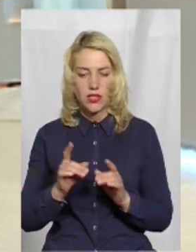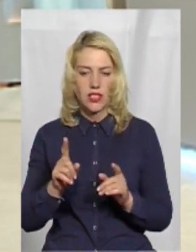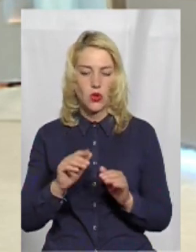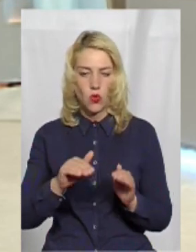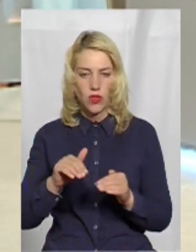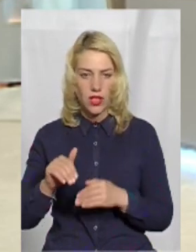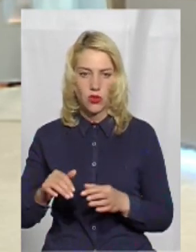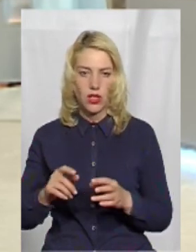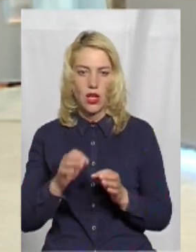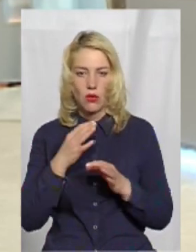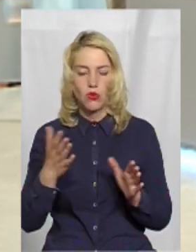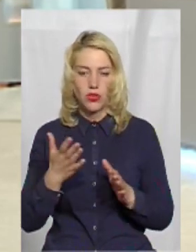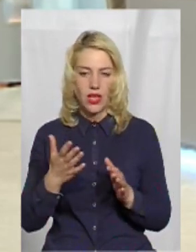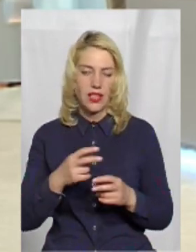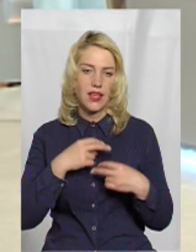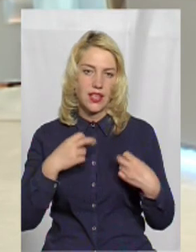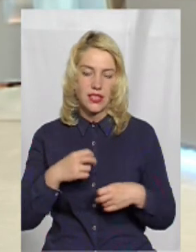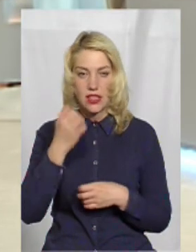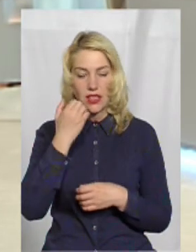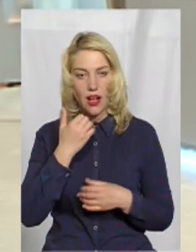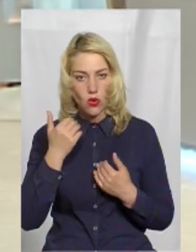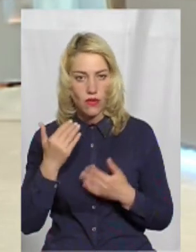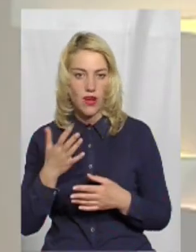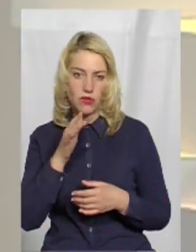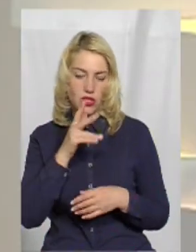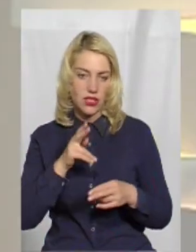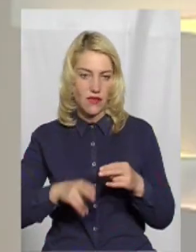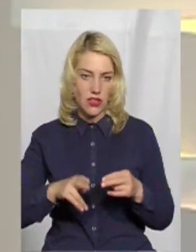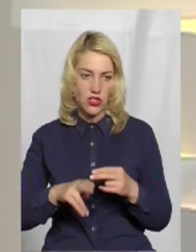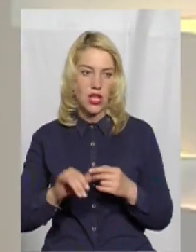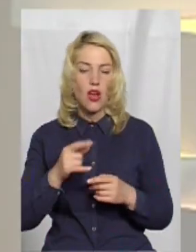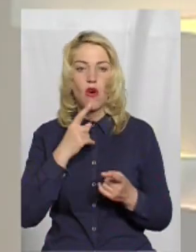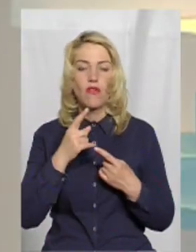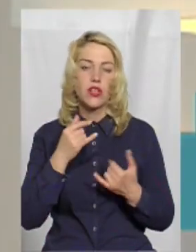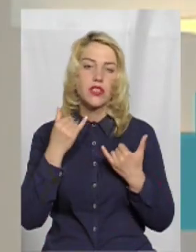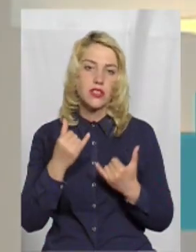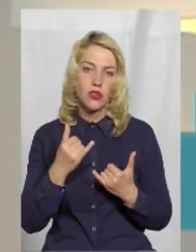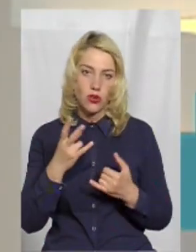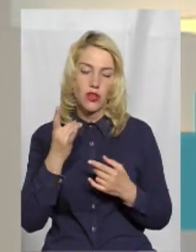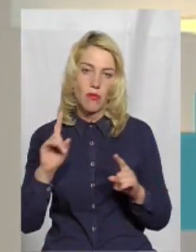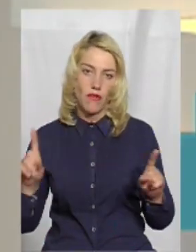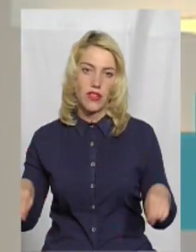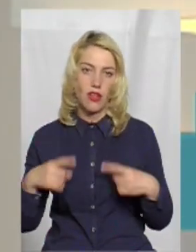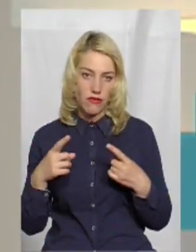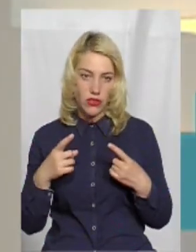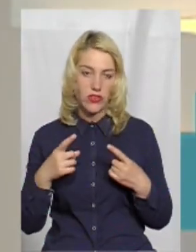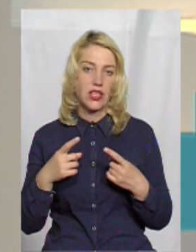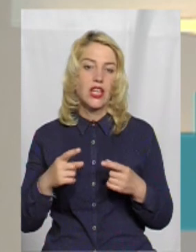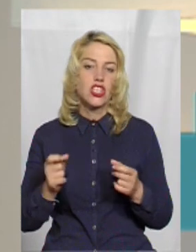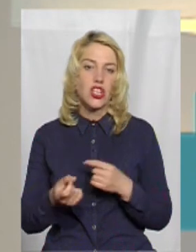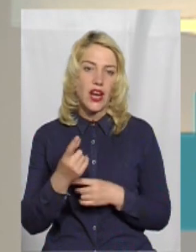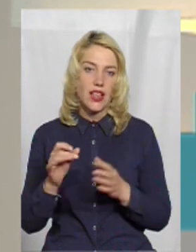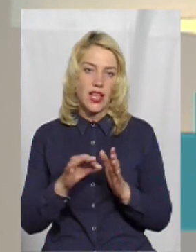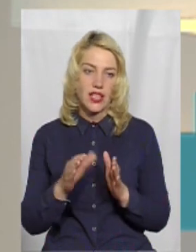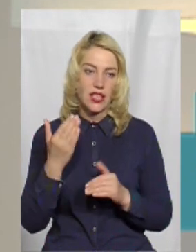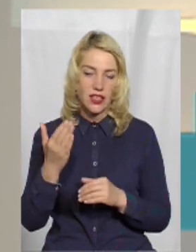за участь у нашому ефірі. Наш час добіг до завершення. Говорили ми сьогодні про відновлювані джерела енергії